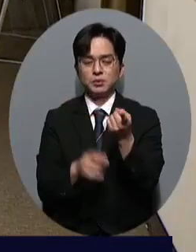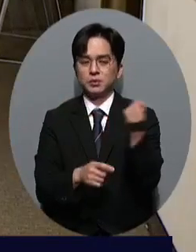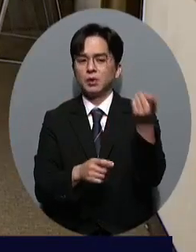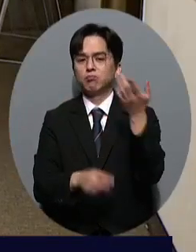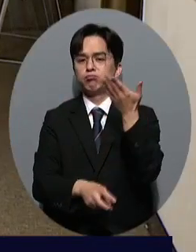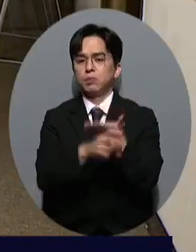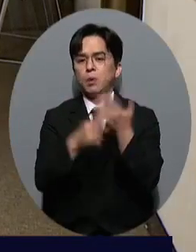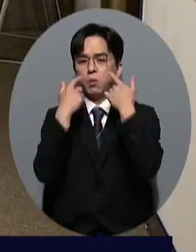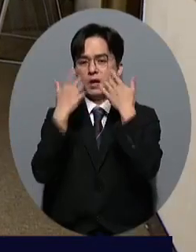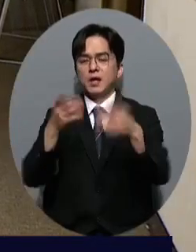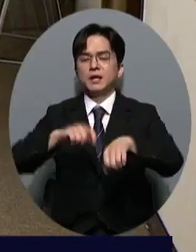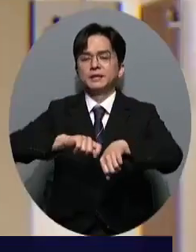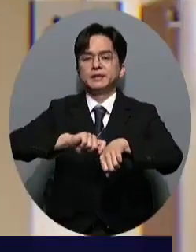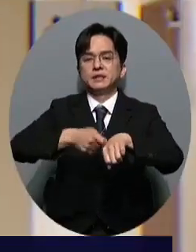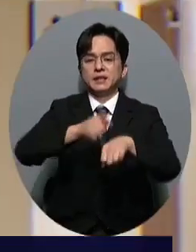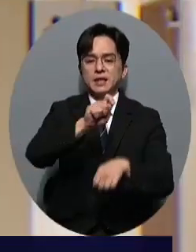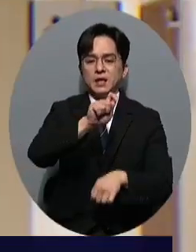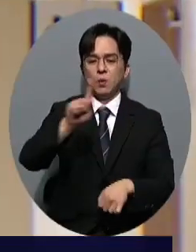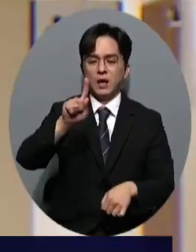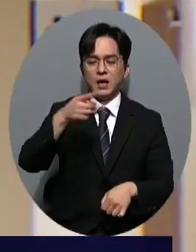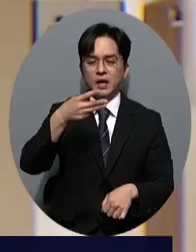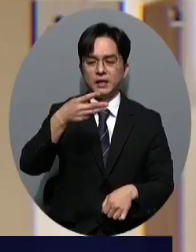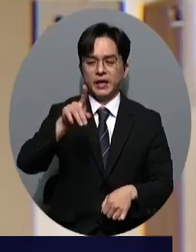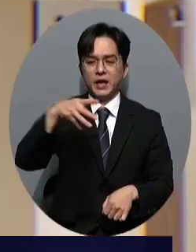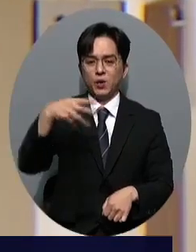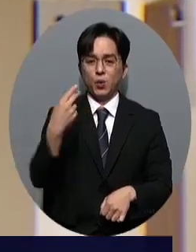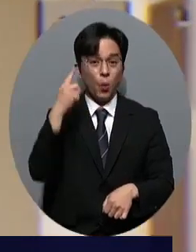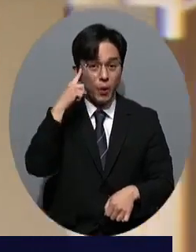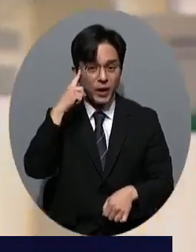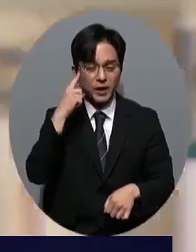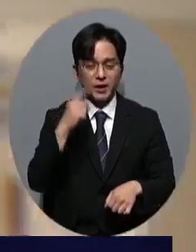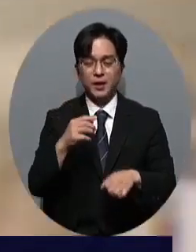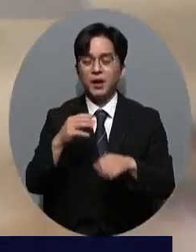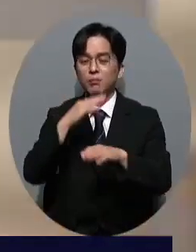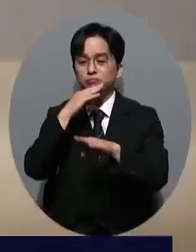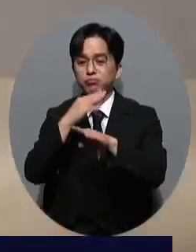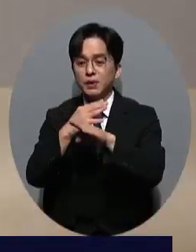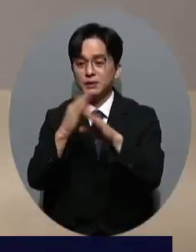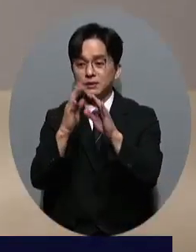신고를 해야 하는데 이를 위반했기 때문입니다. TV조선 성민혁입니다.